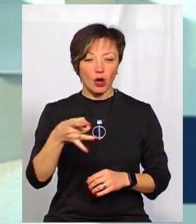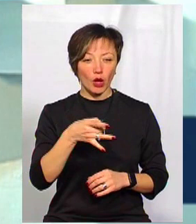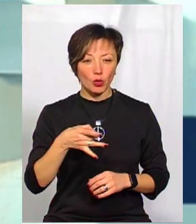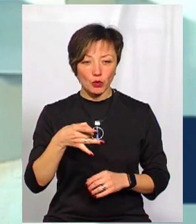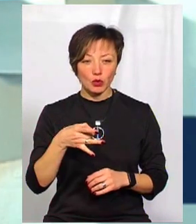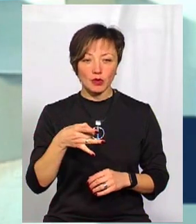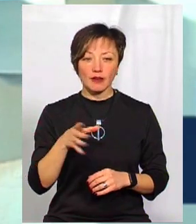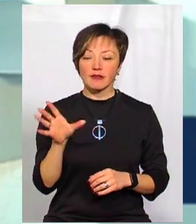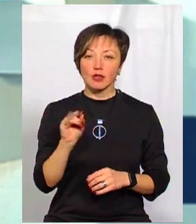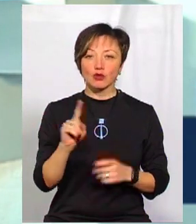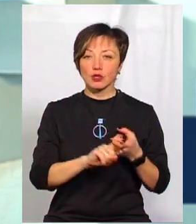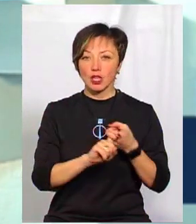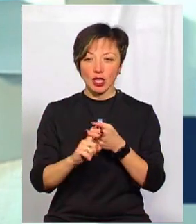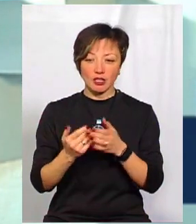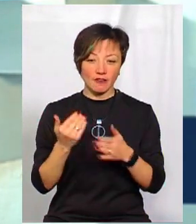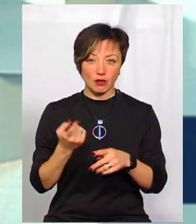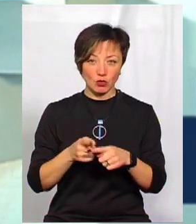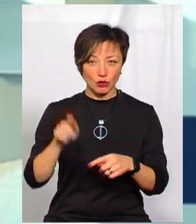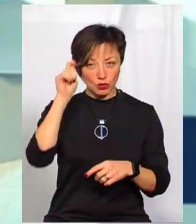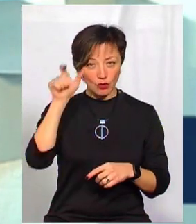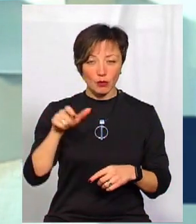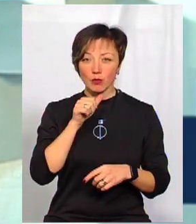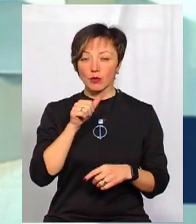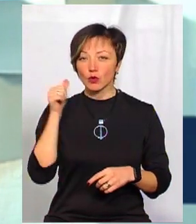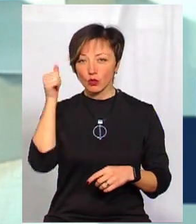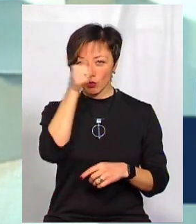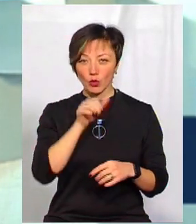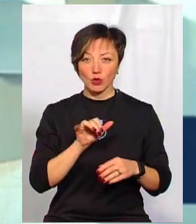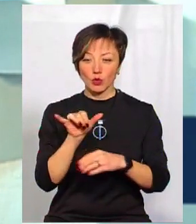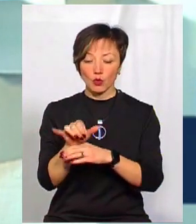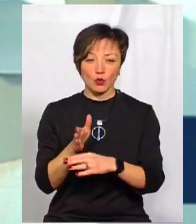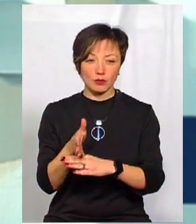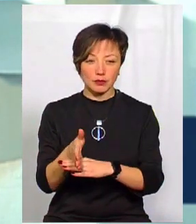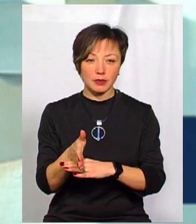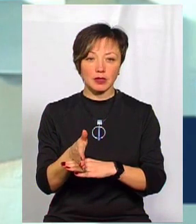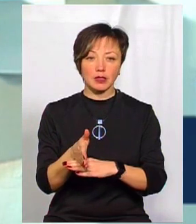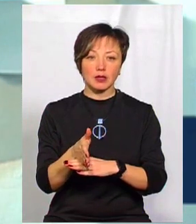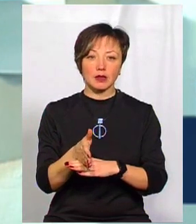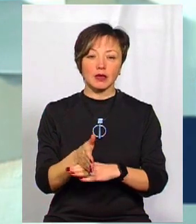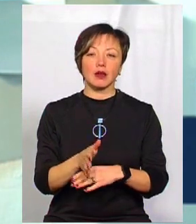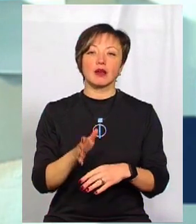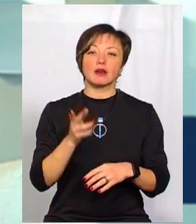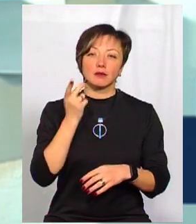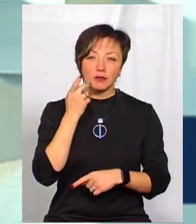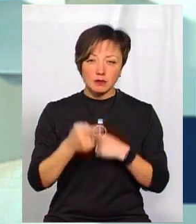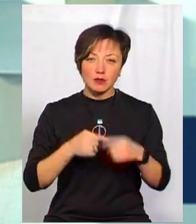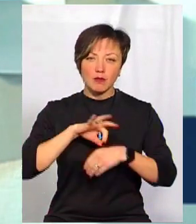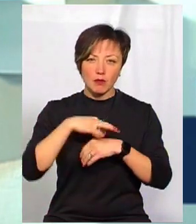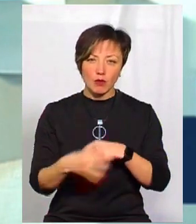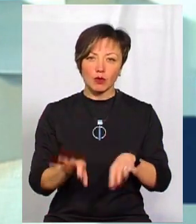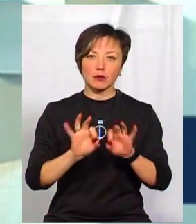І все, що від нього залежить, ми в минулому році у нього були, він з нестихаючим болем про це